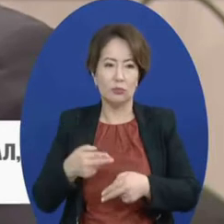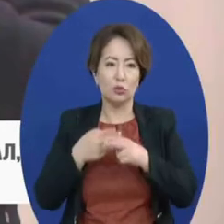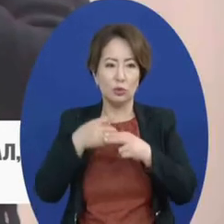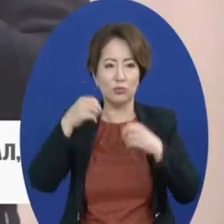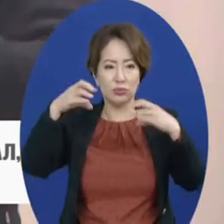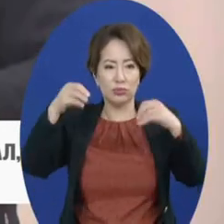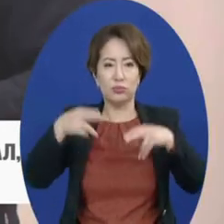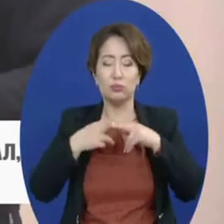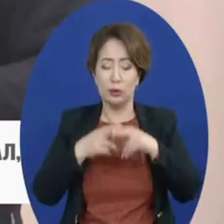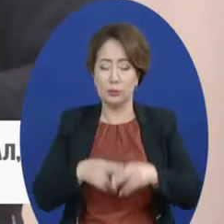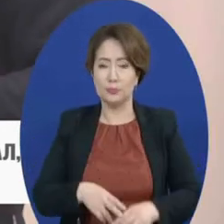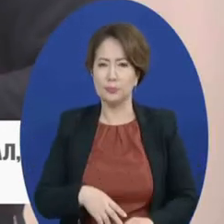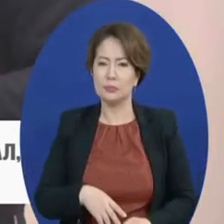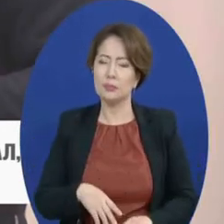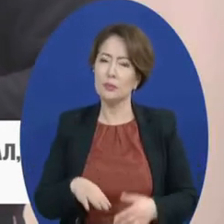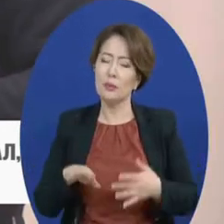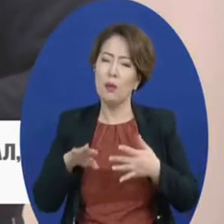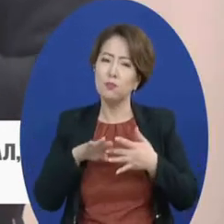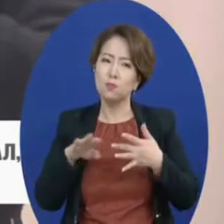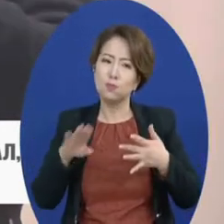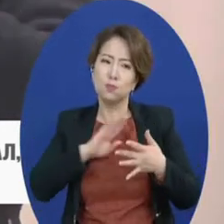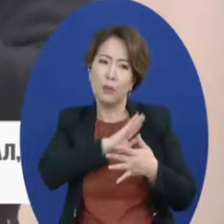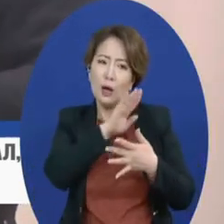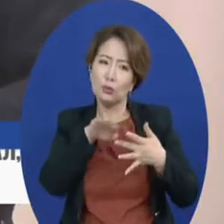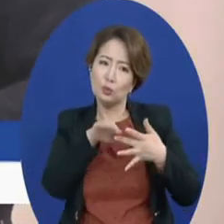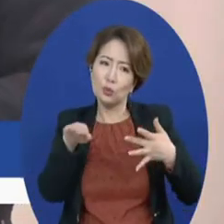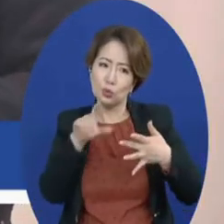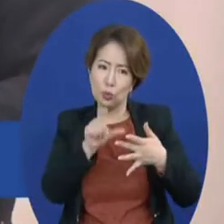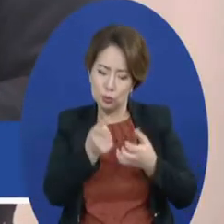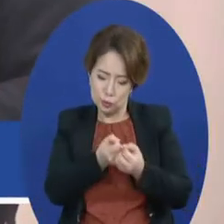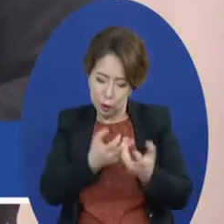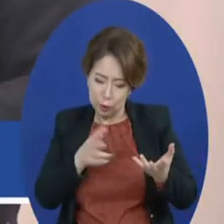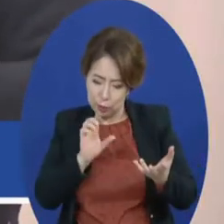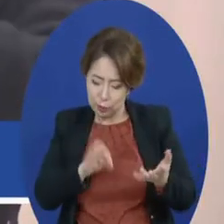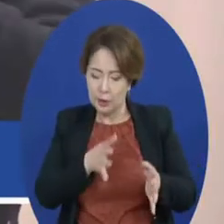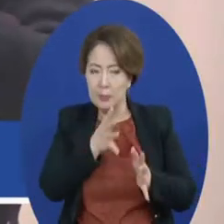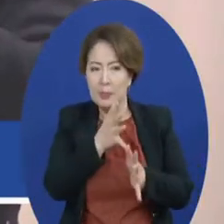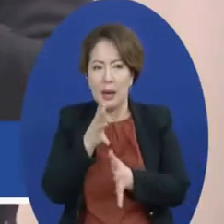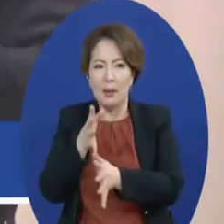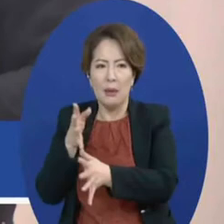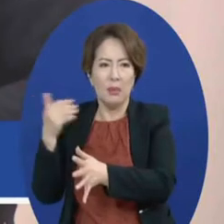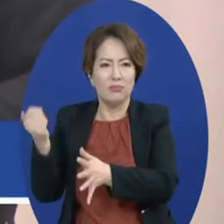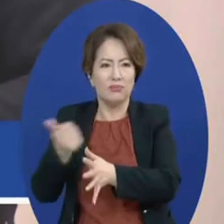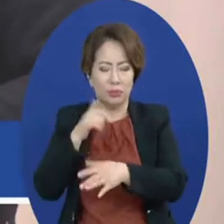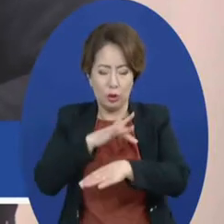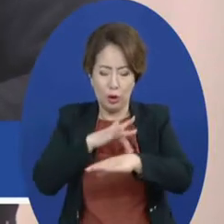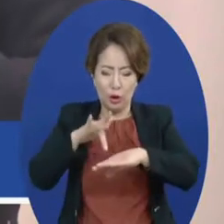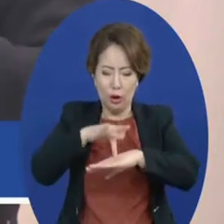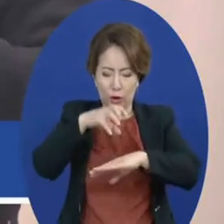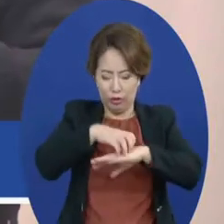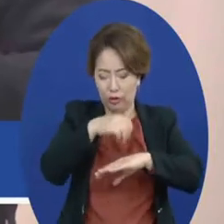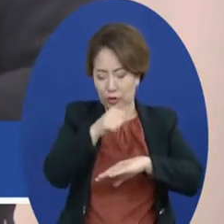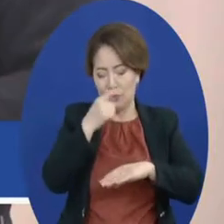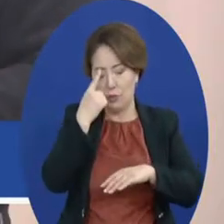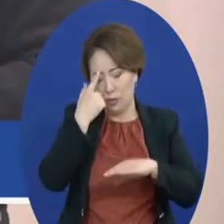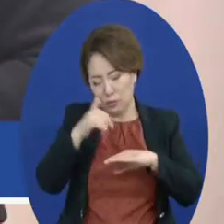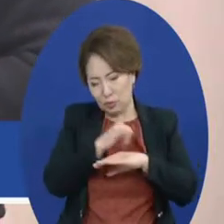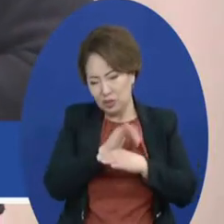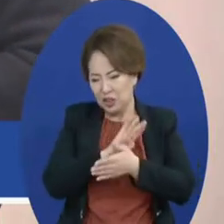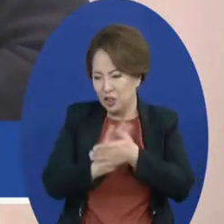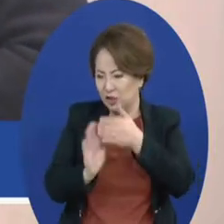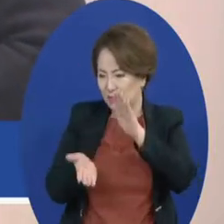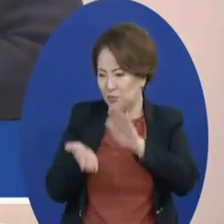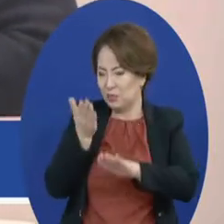явах боломжтой. Чинээлэг дундаж нохор зангилсан Монгол улсыг, орон сууцсан Монгол улсыг, хотчсан Монгол улсыг, орчин үеийн